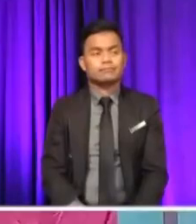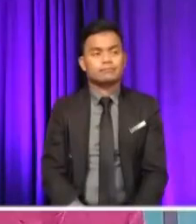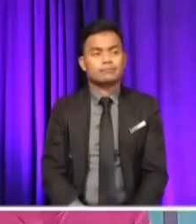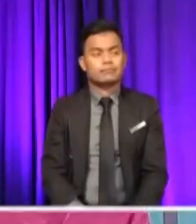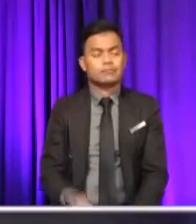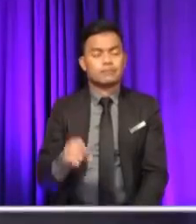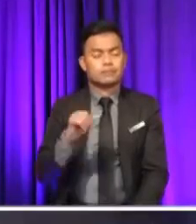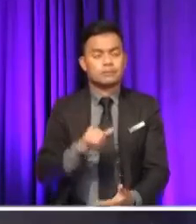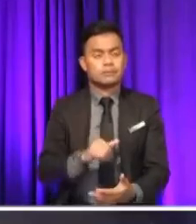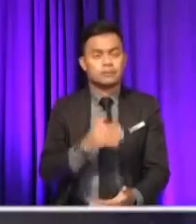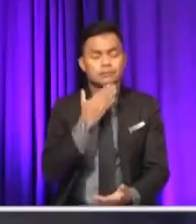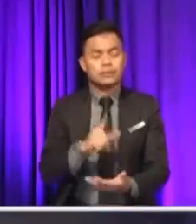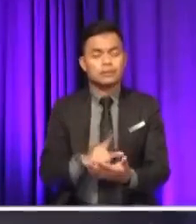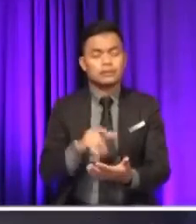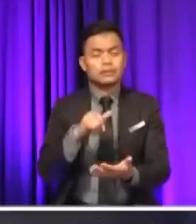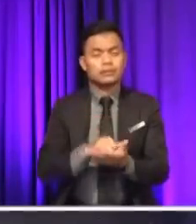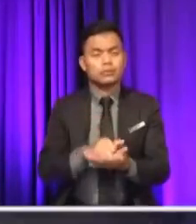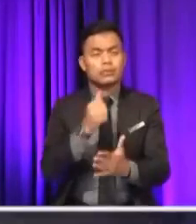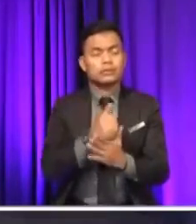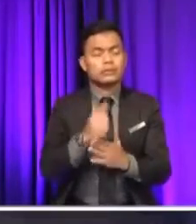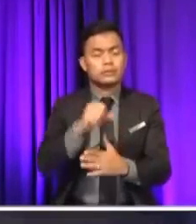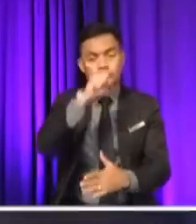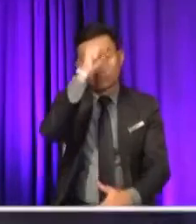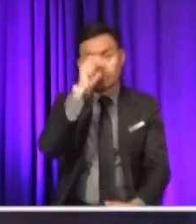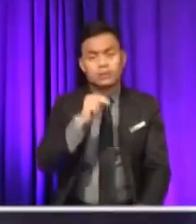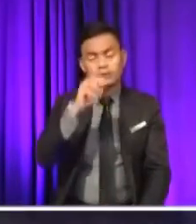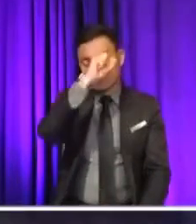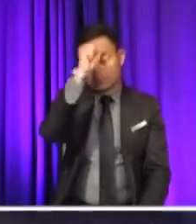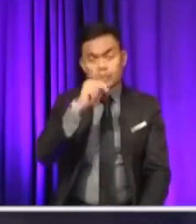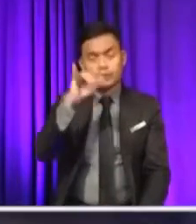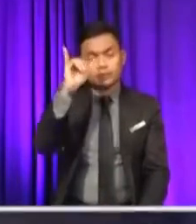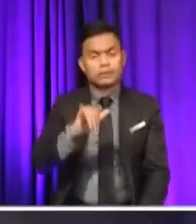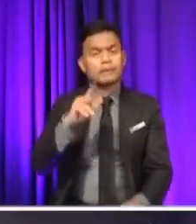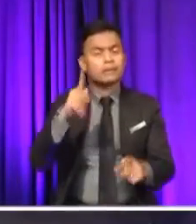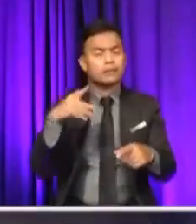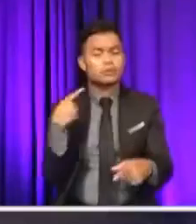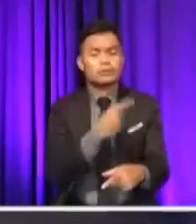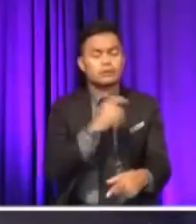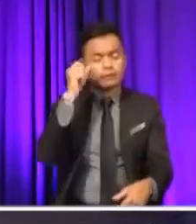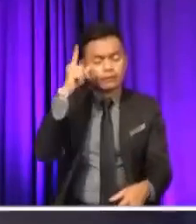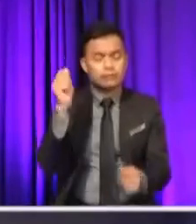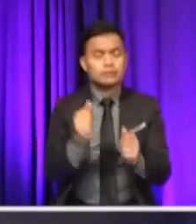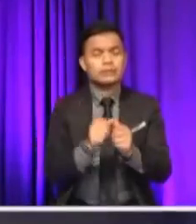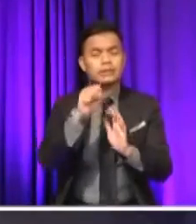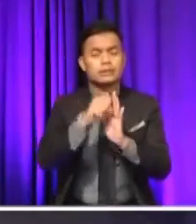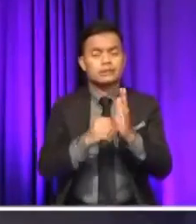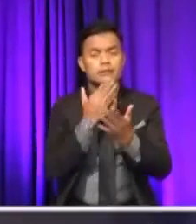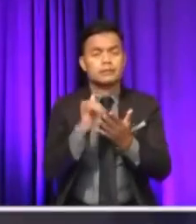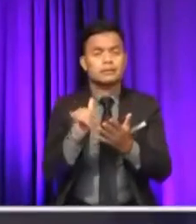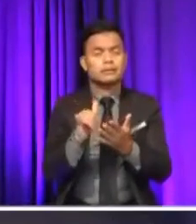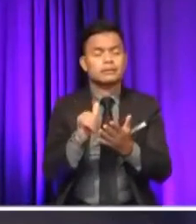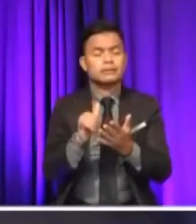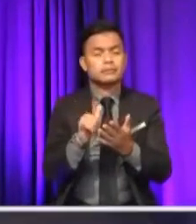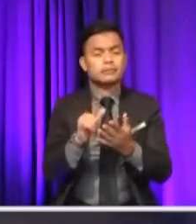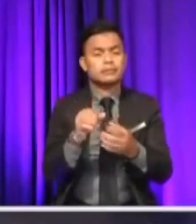Jadi itu antara soalan-soalan yang perlu kita faham dengan sebaik Jadi bagaimana murid-murid ada soalan nak bertanya kepada